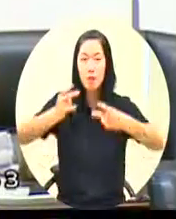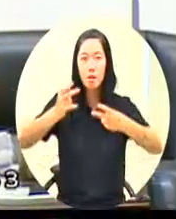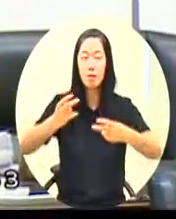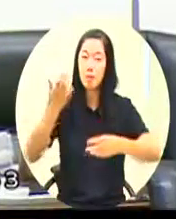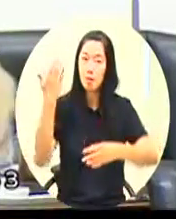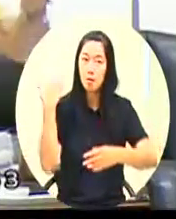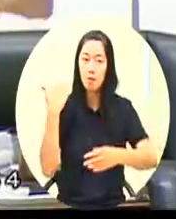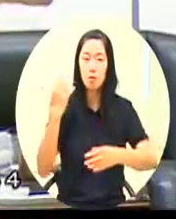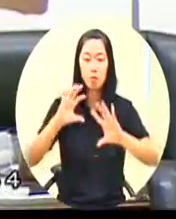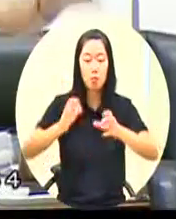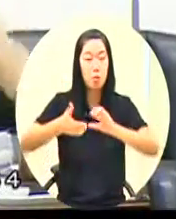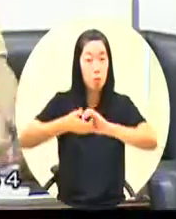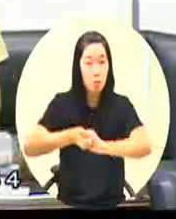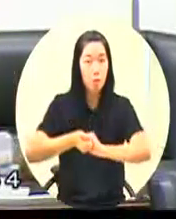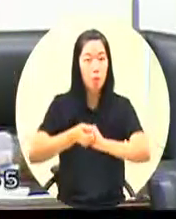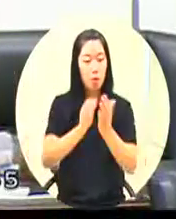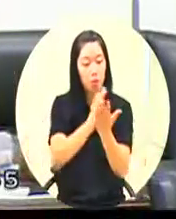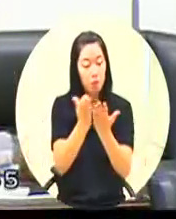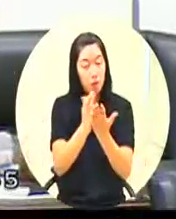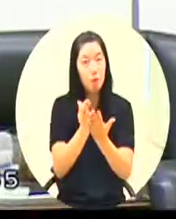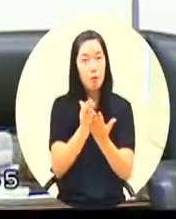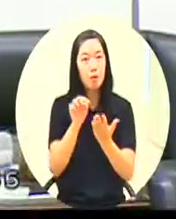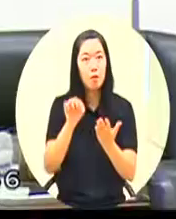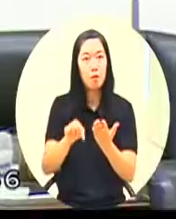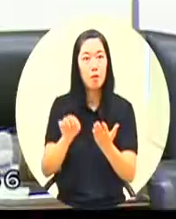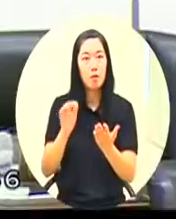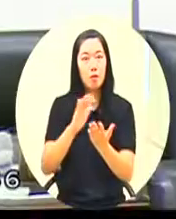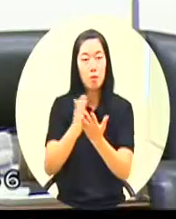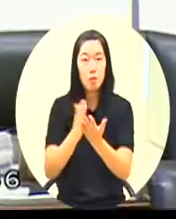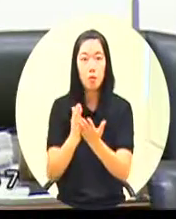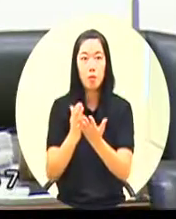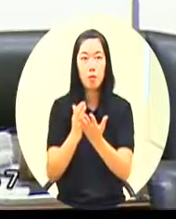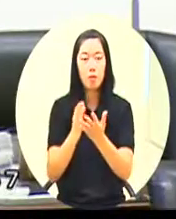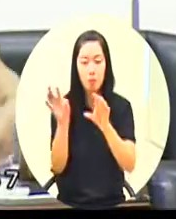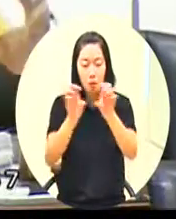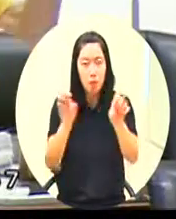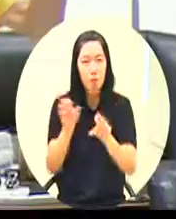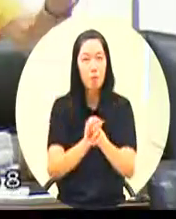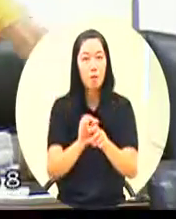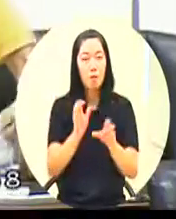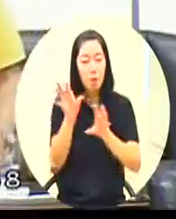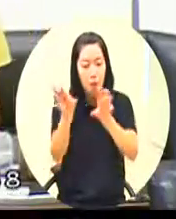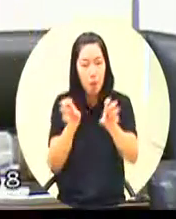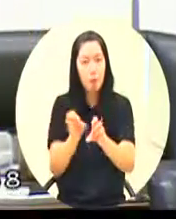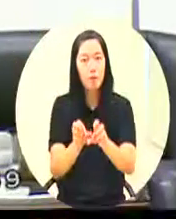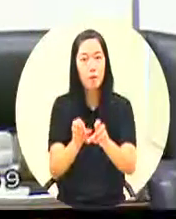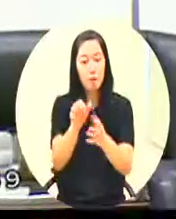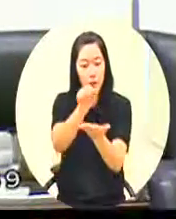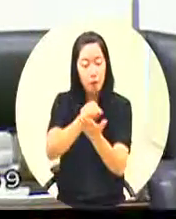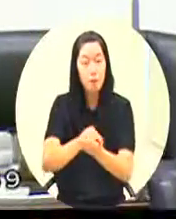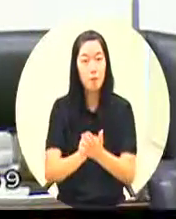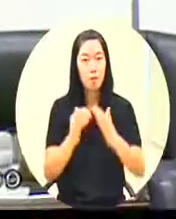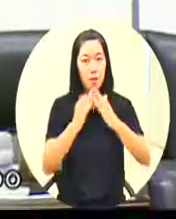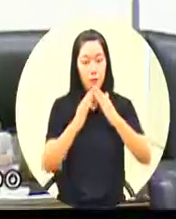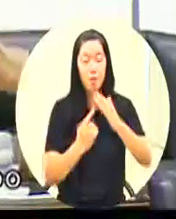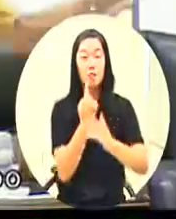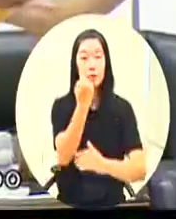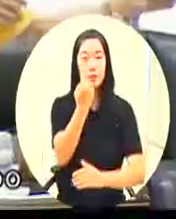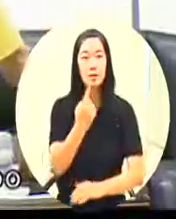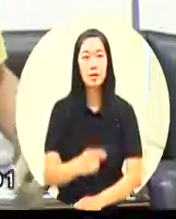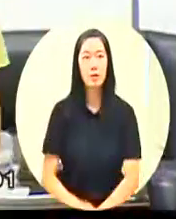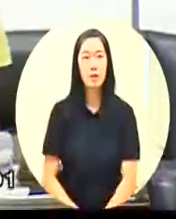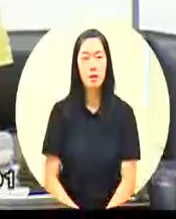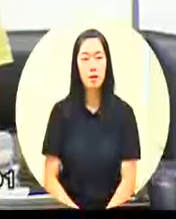国定本的，是中央这个这个编译馆的哦，这个只有国立编译馆编的一本，读